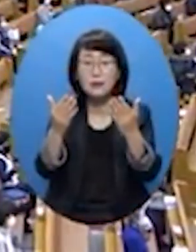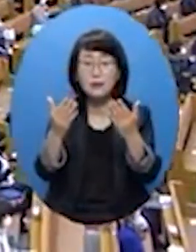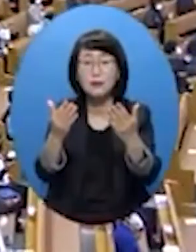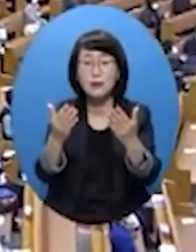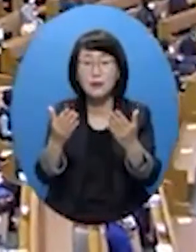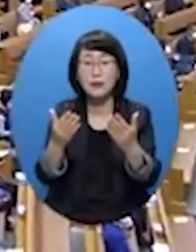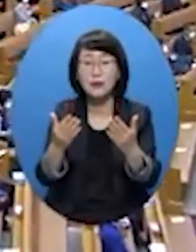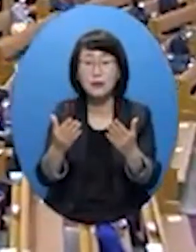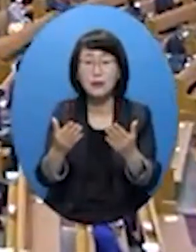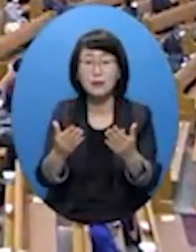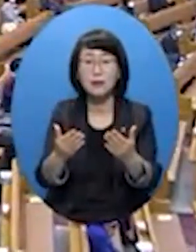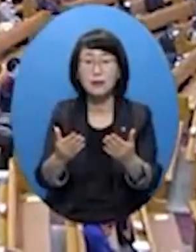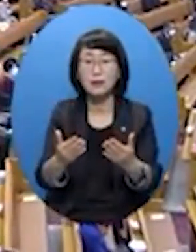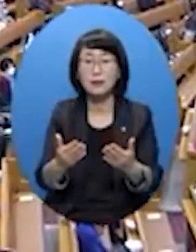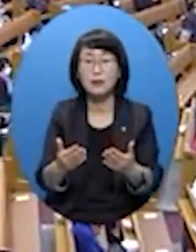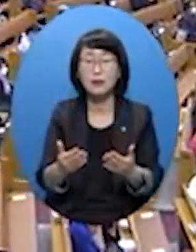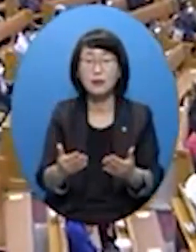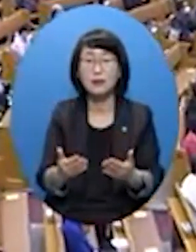opel